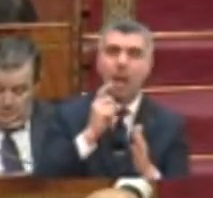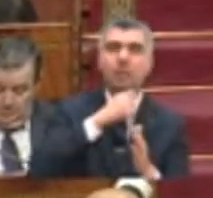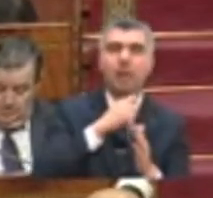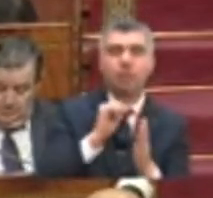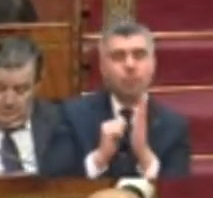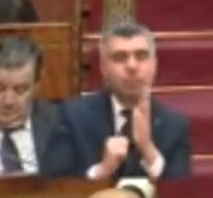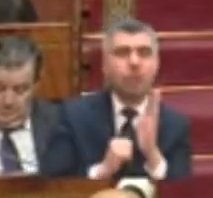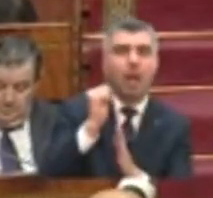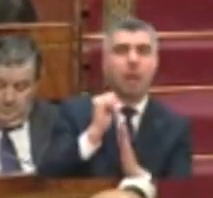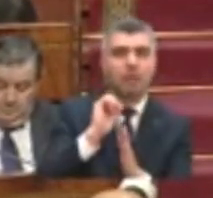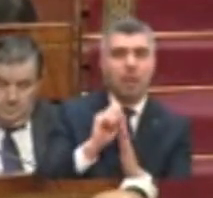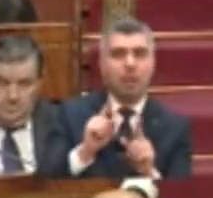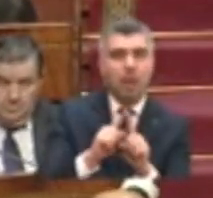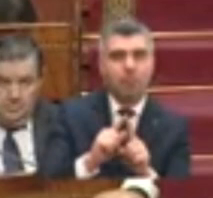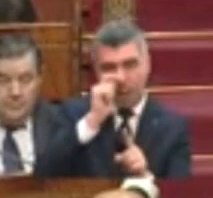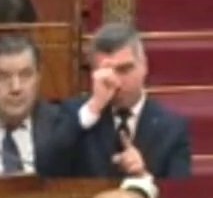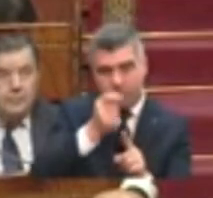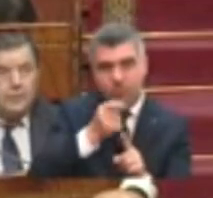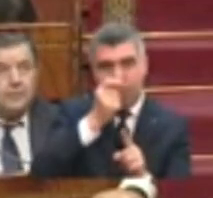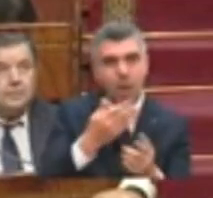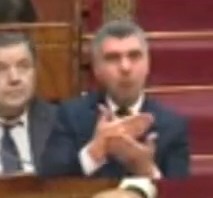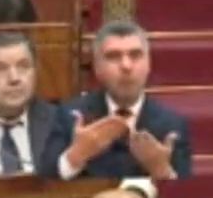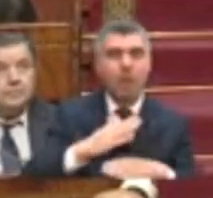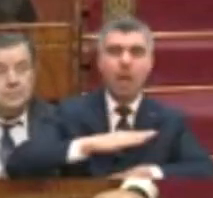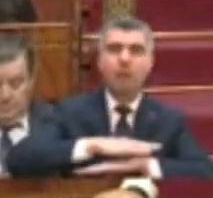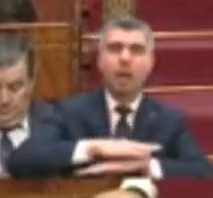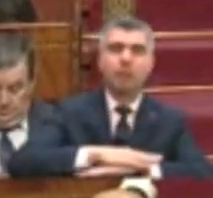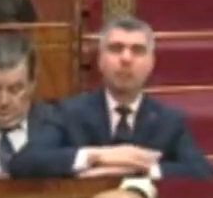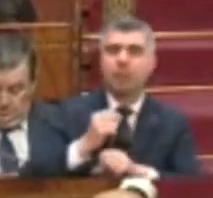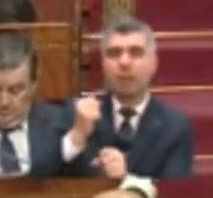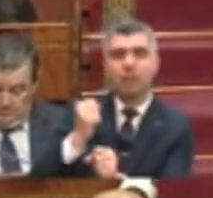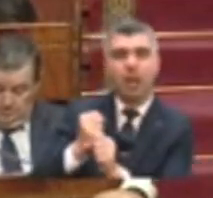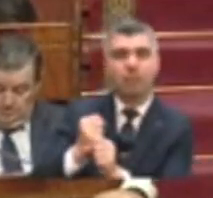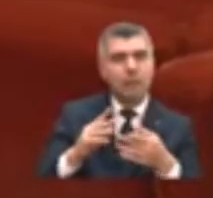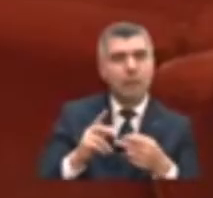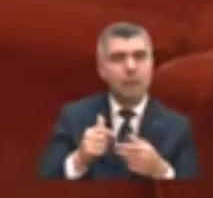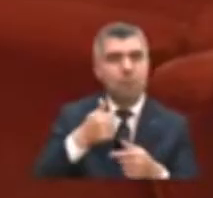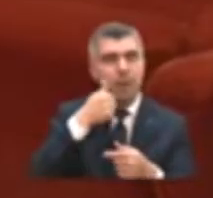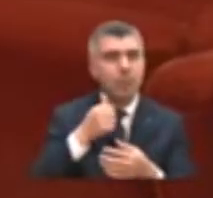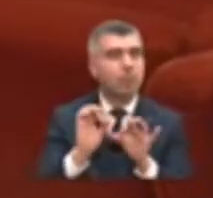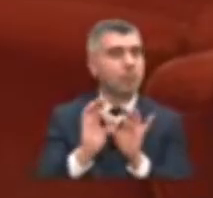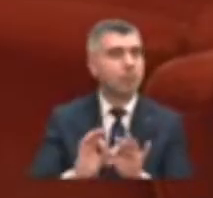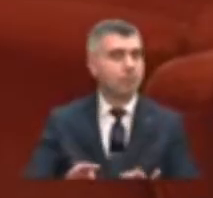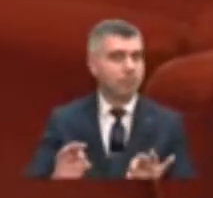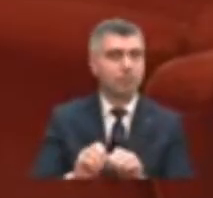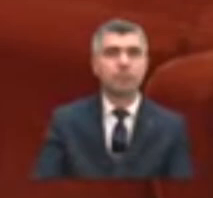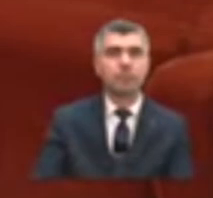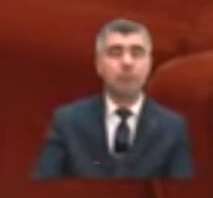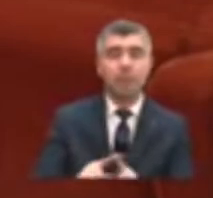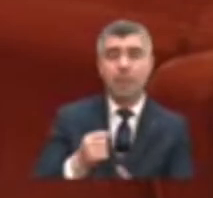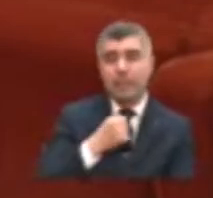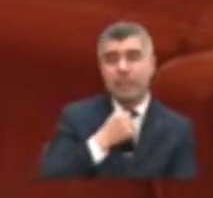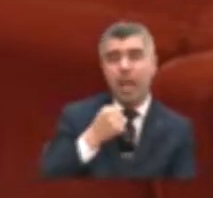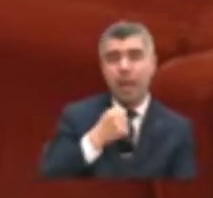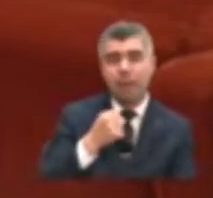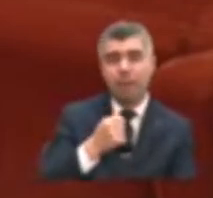الا ان ننحني لهم احتراما واجلالا وتقديرا للاداء التاريخي اللي داروه. وشكرا. راه الصحافه في المغرب فيها نوعين،